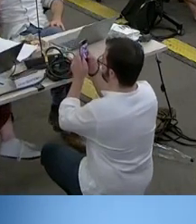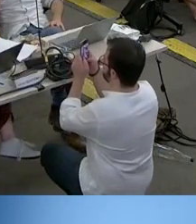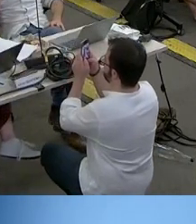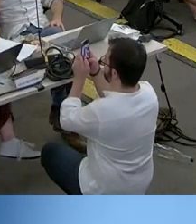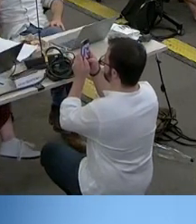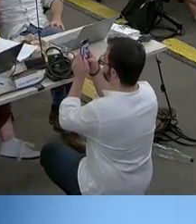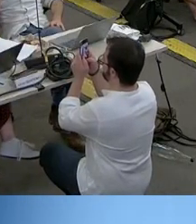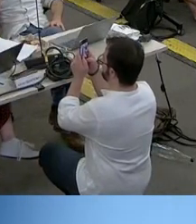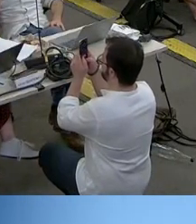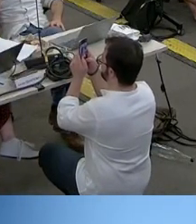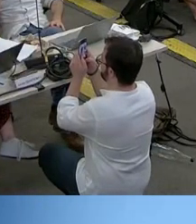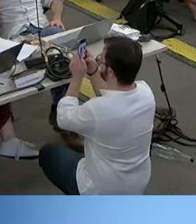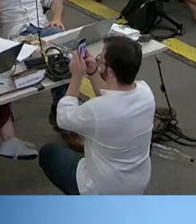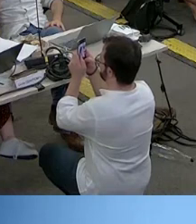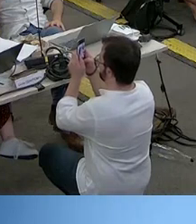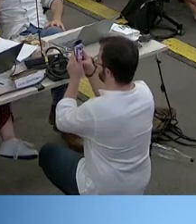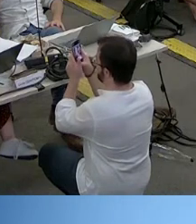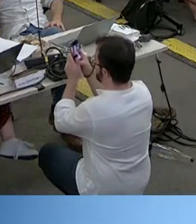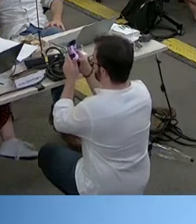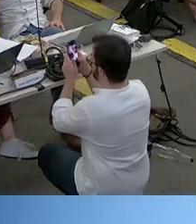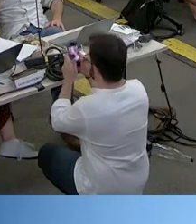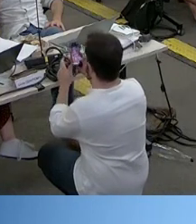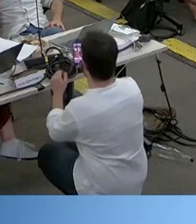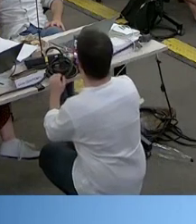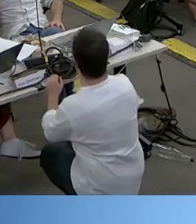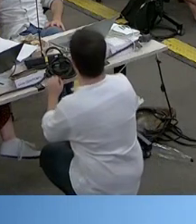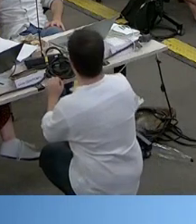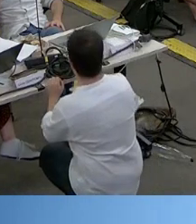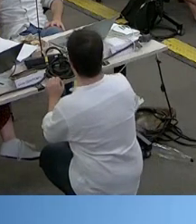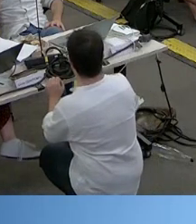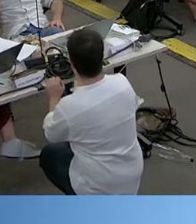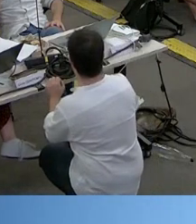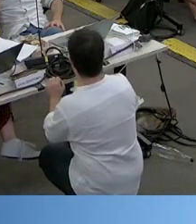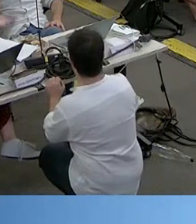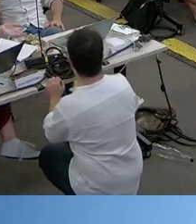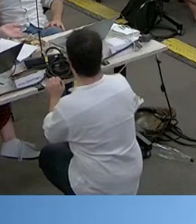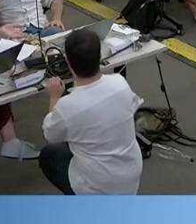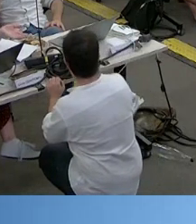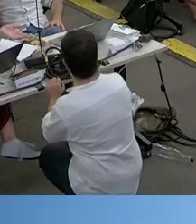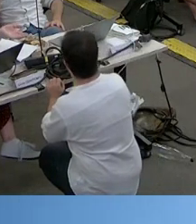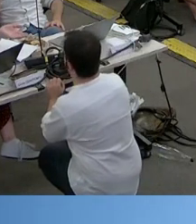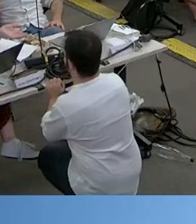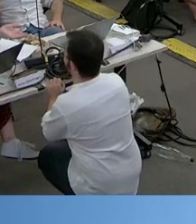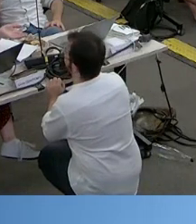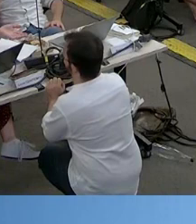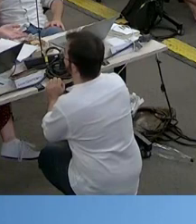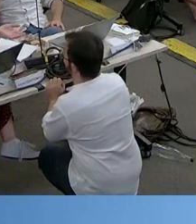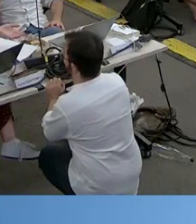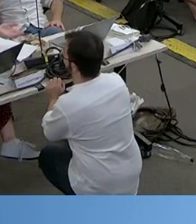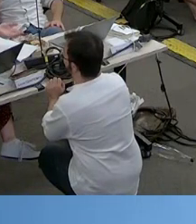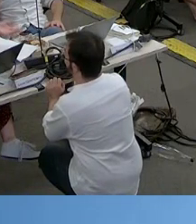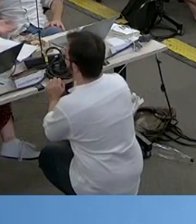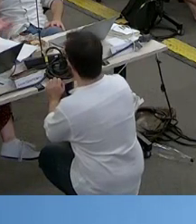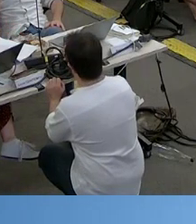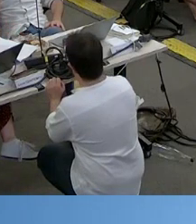associations sud-américaines notamment les associations uruguayennes notamment dans des Stans voilà ça a